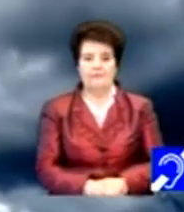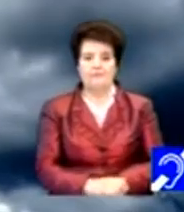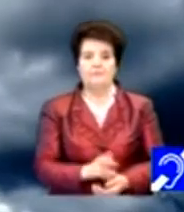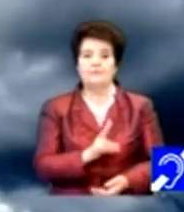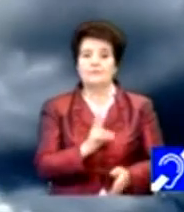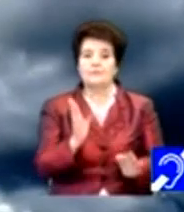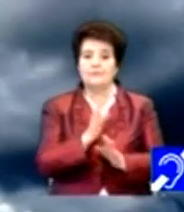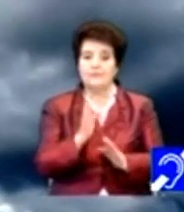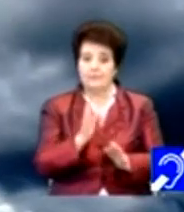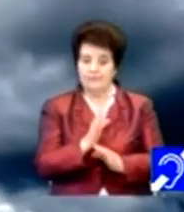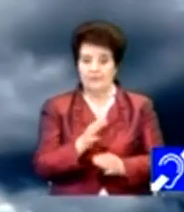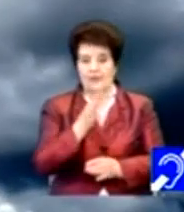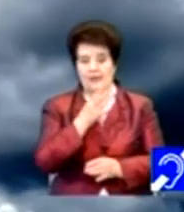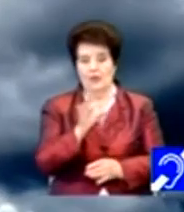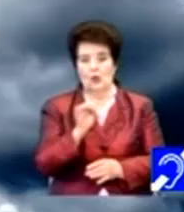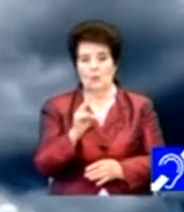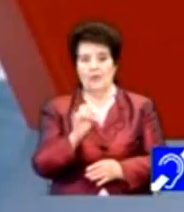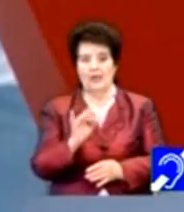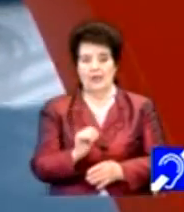Cum va fi vremea, aflăm din rubrica Meteo.